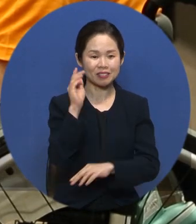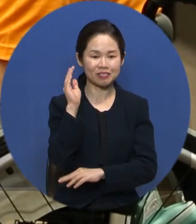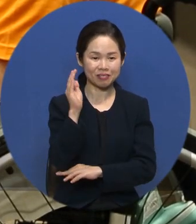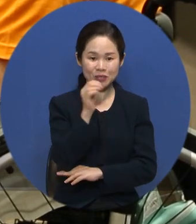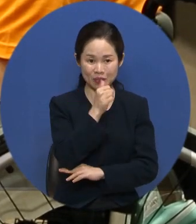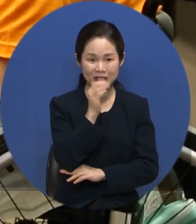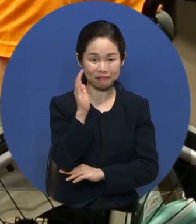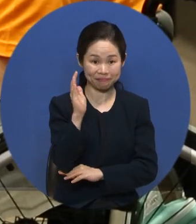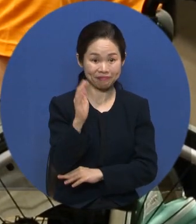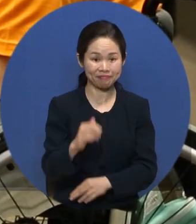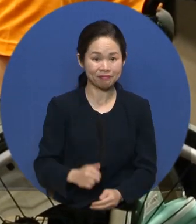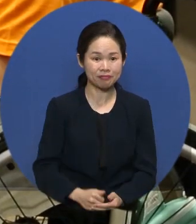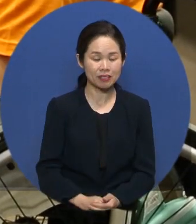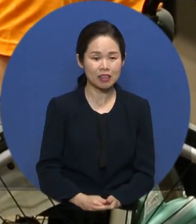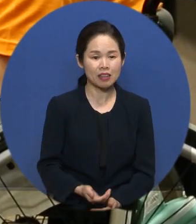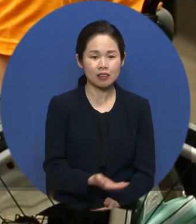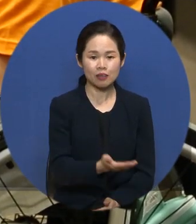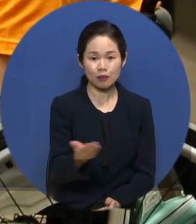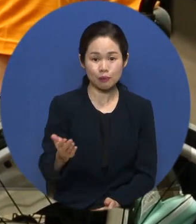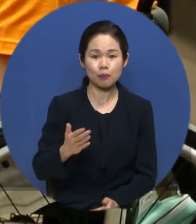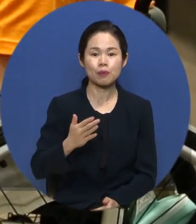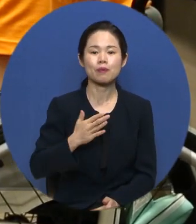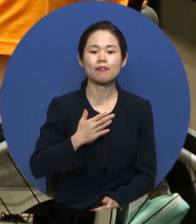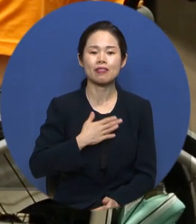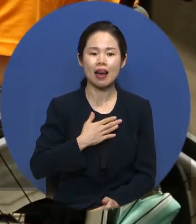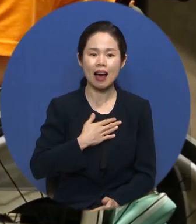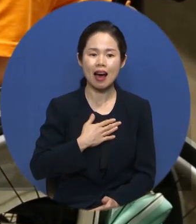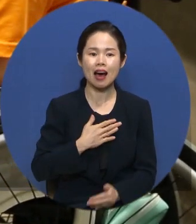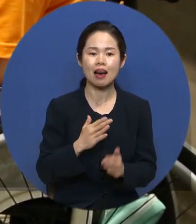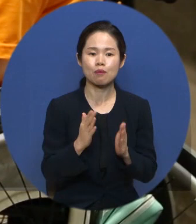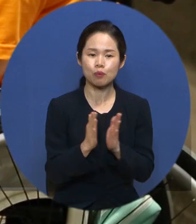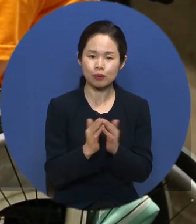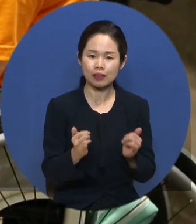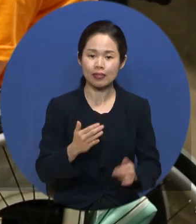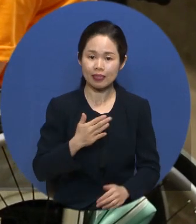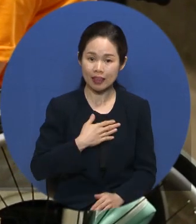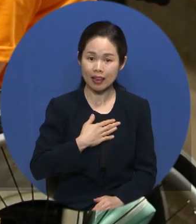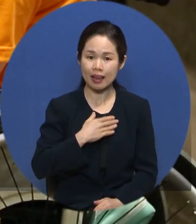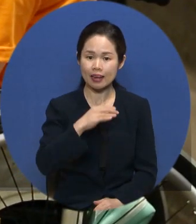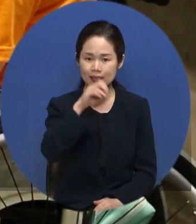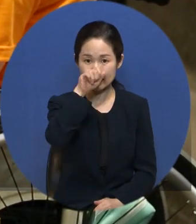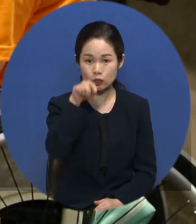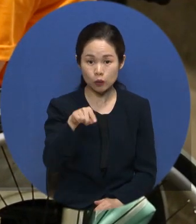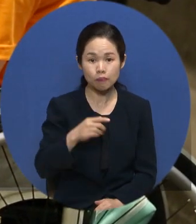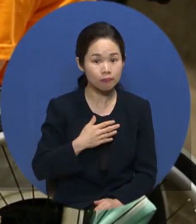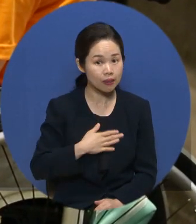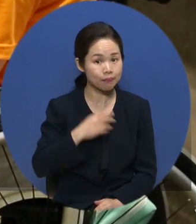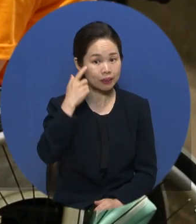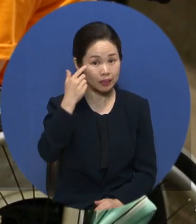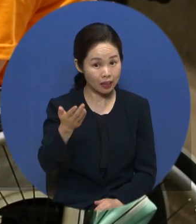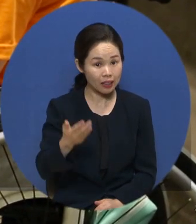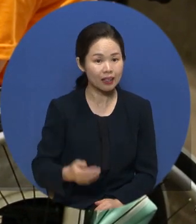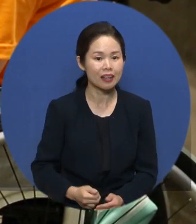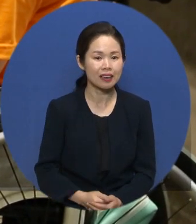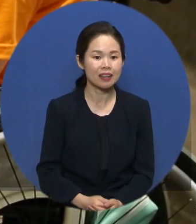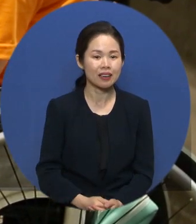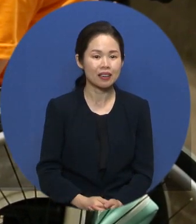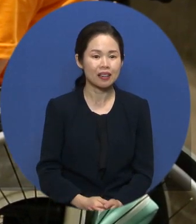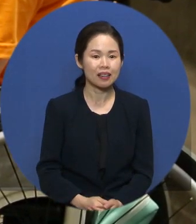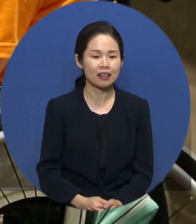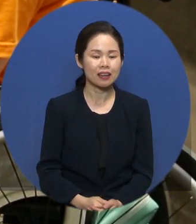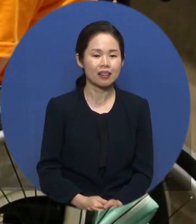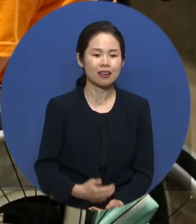여러분은 다들 자신의 강점을 알고 계신가요? 내가 어떤